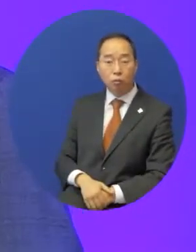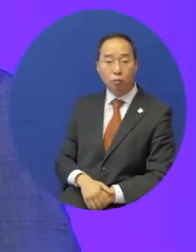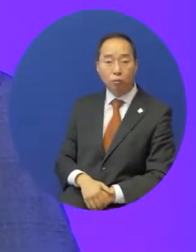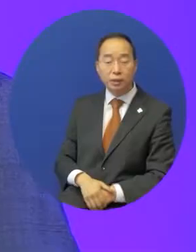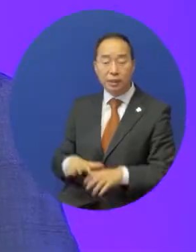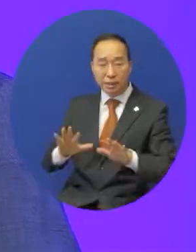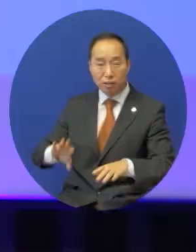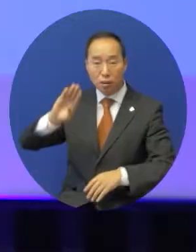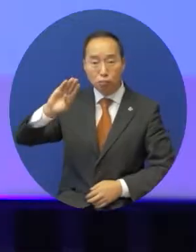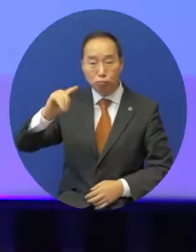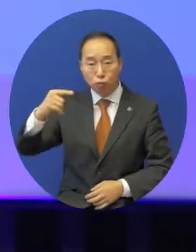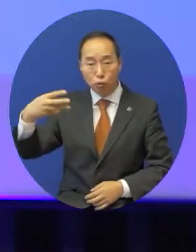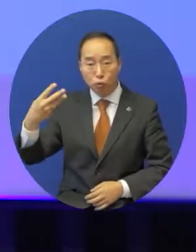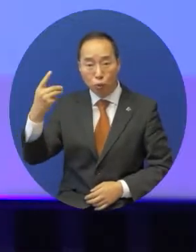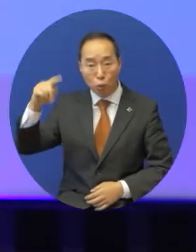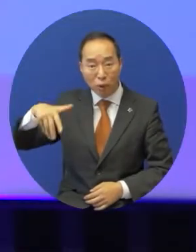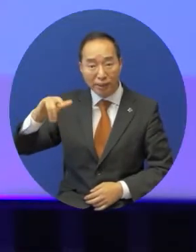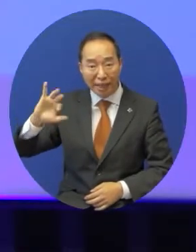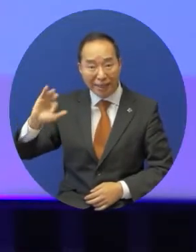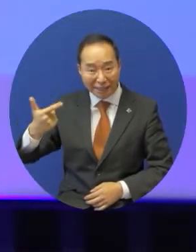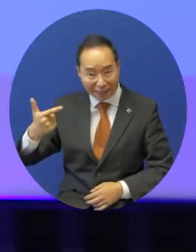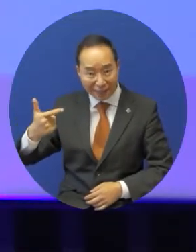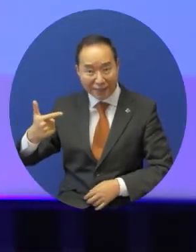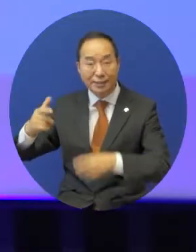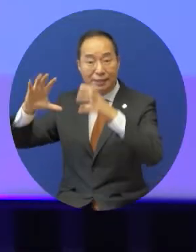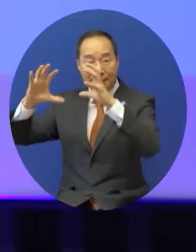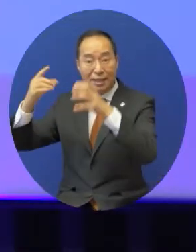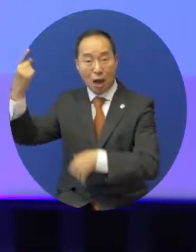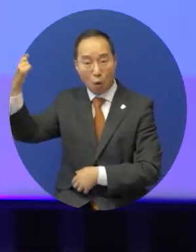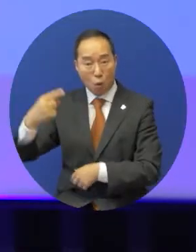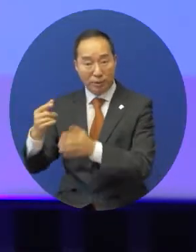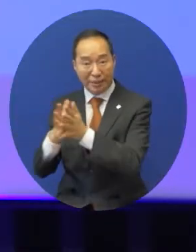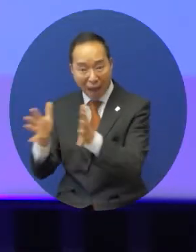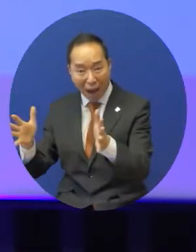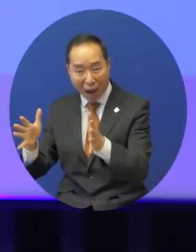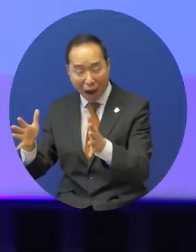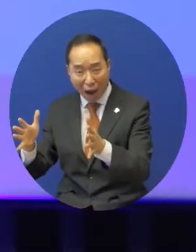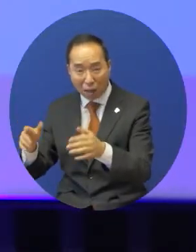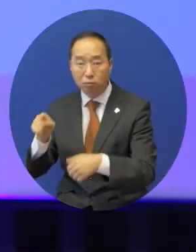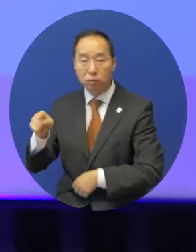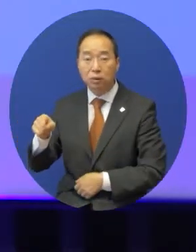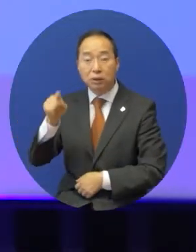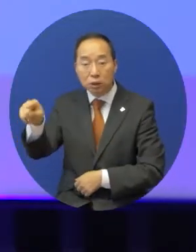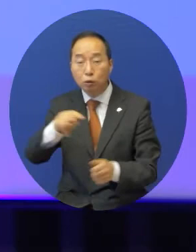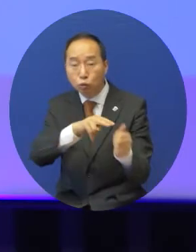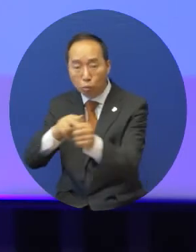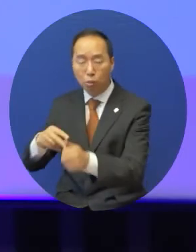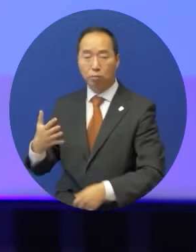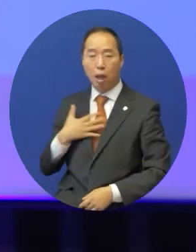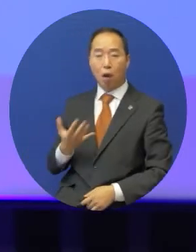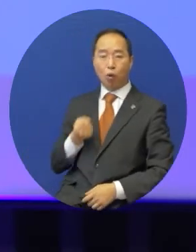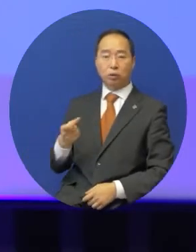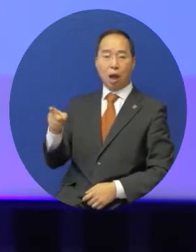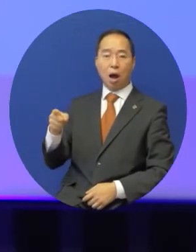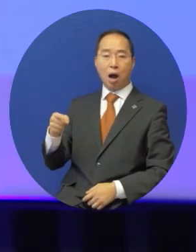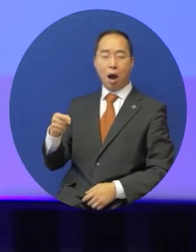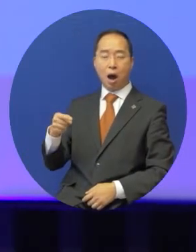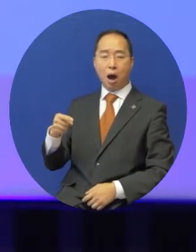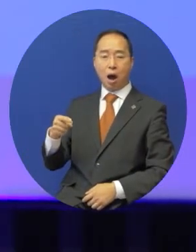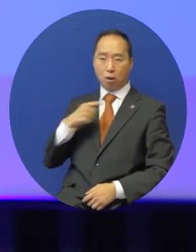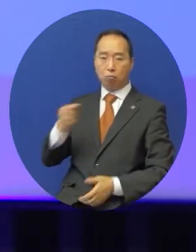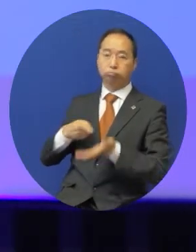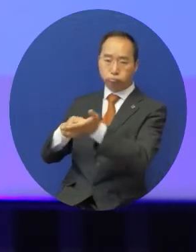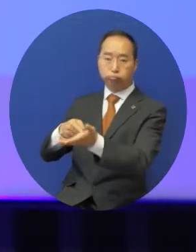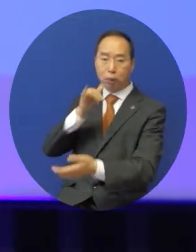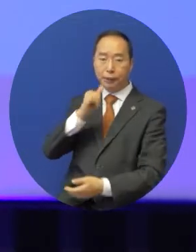공유하지 않았잖아요. 근데 이제 블록체인 세상에 오면 그 데이터는 내 것이라고 하는